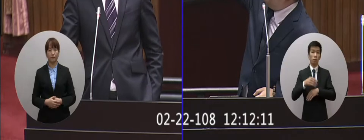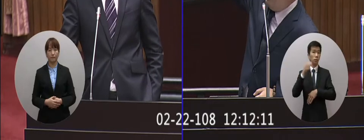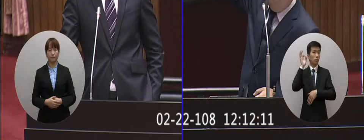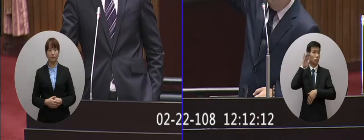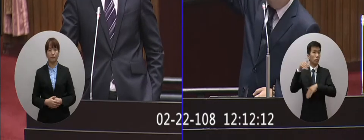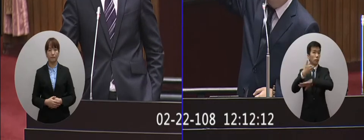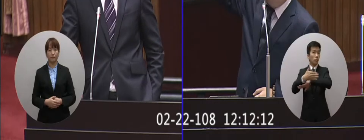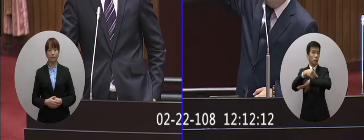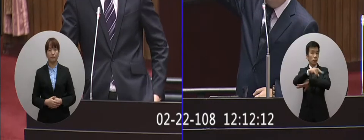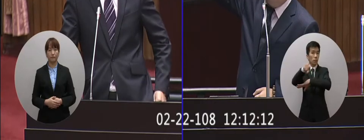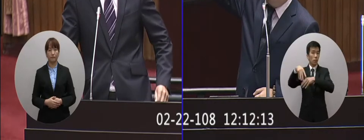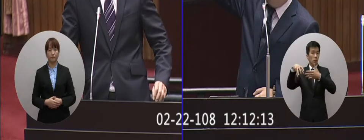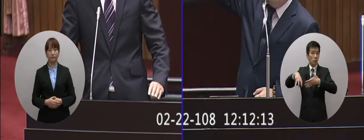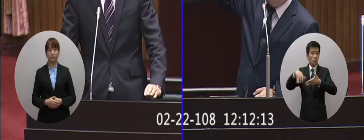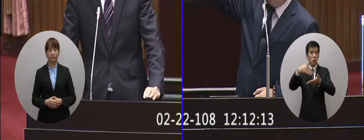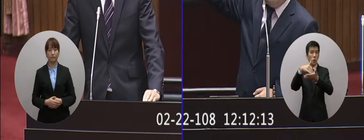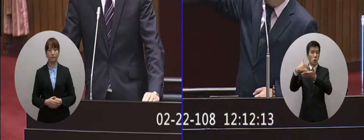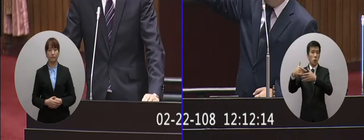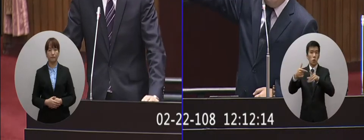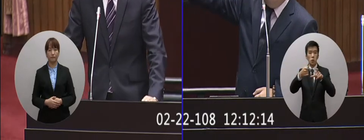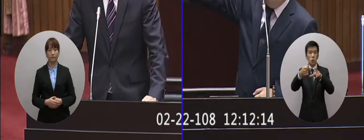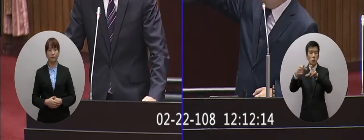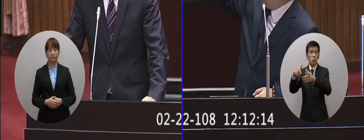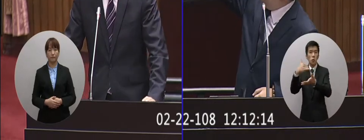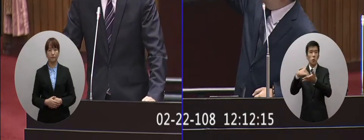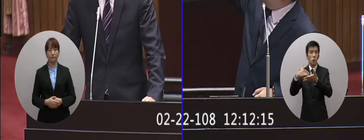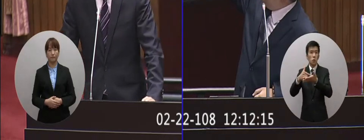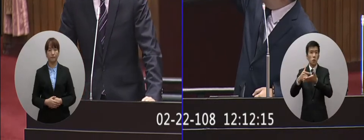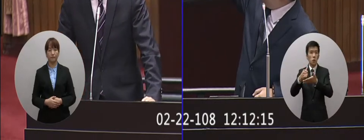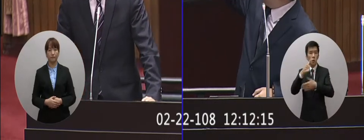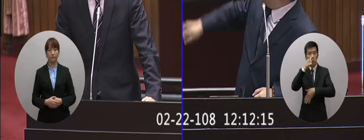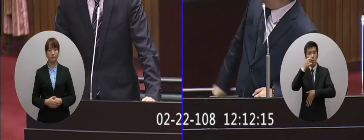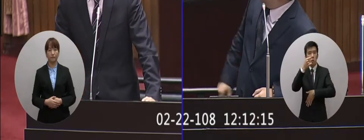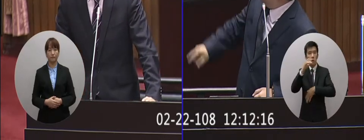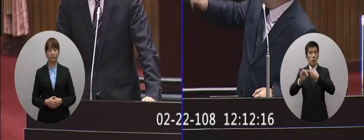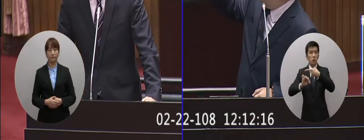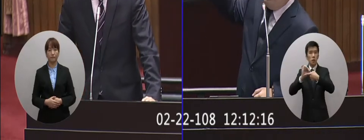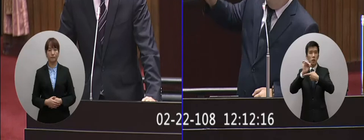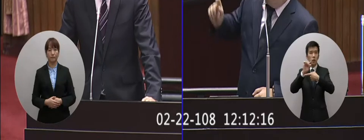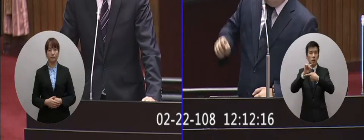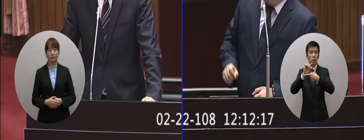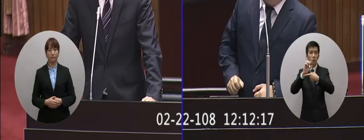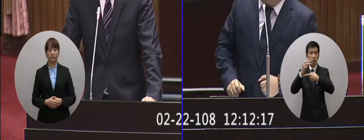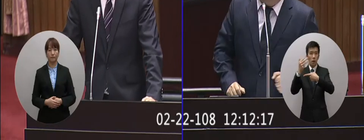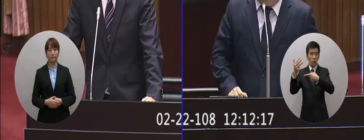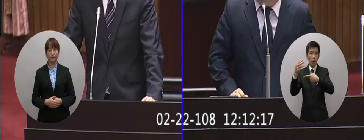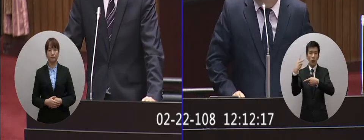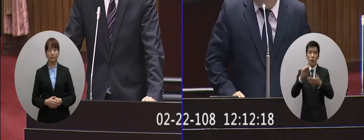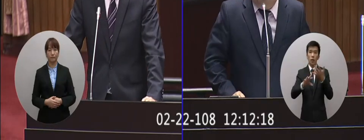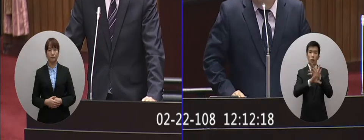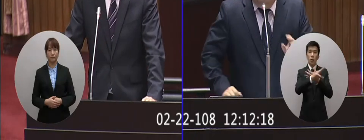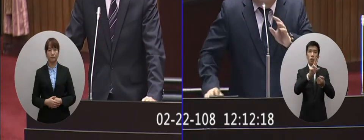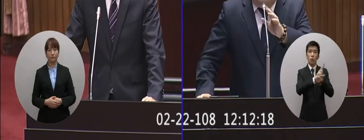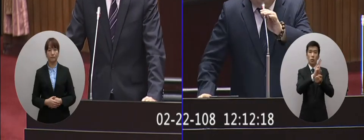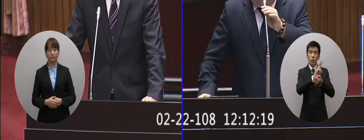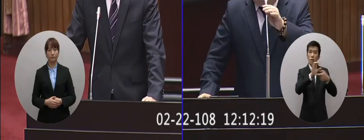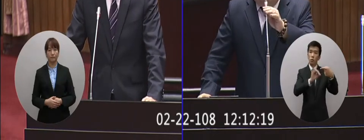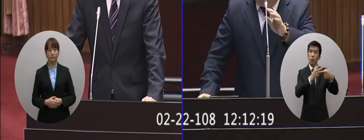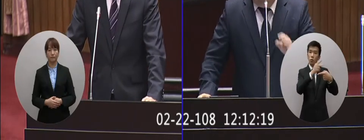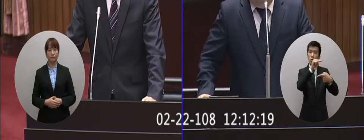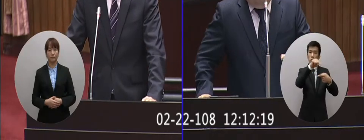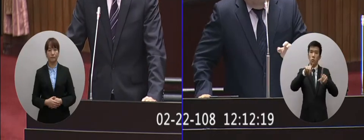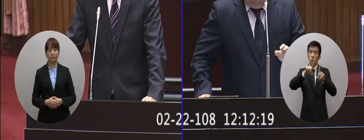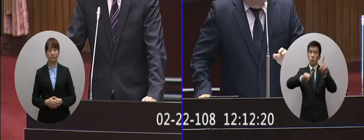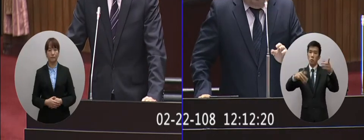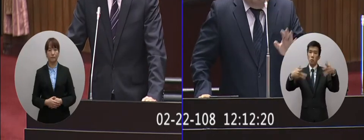来说，目前的范围是最低的，只有0.88%，跟第一的云林到达了2%，这个相差甚多。第二个就